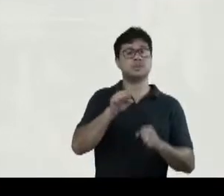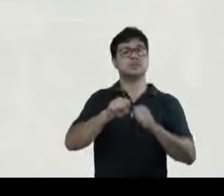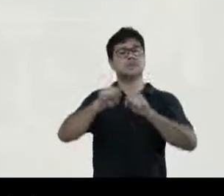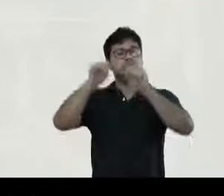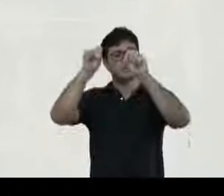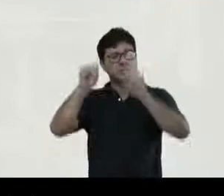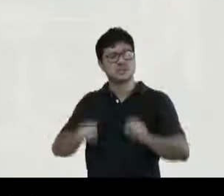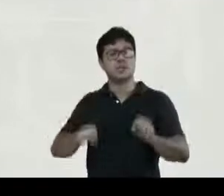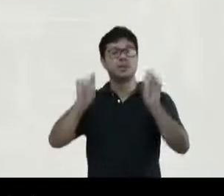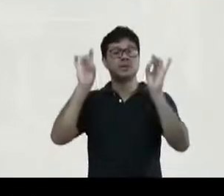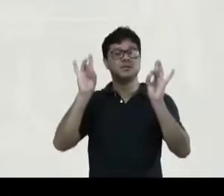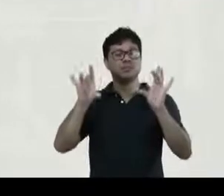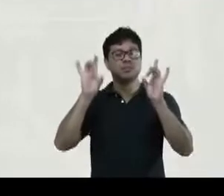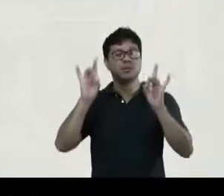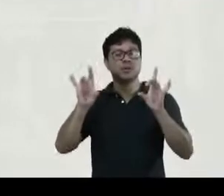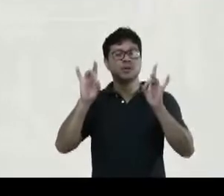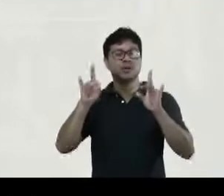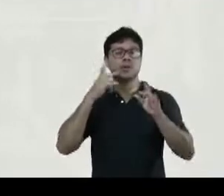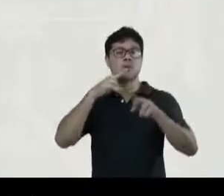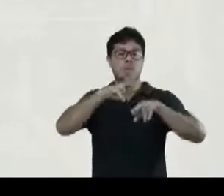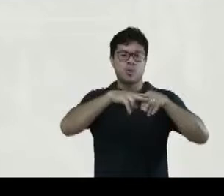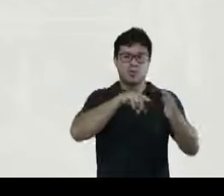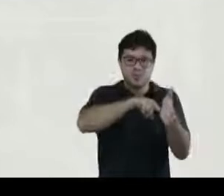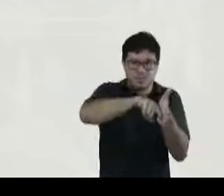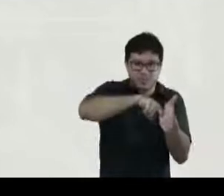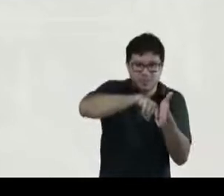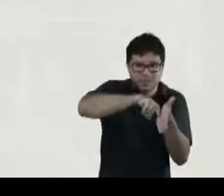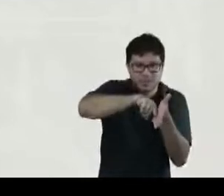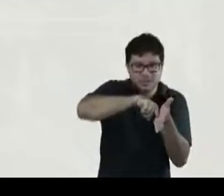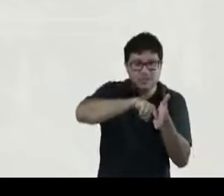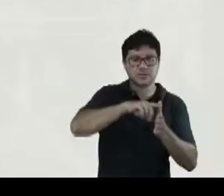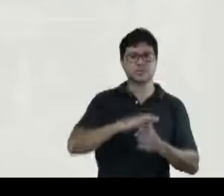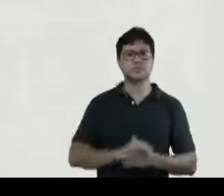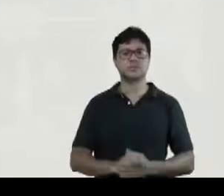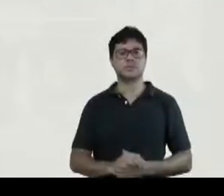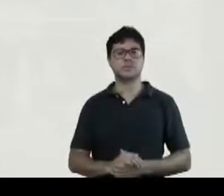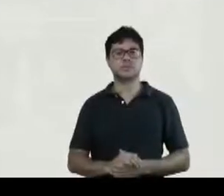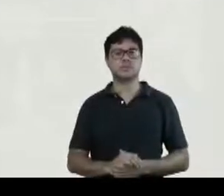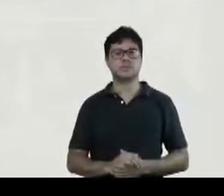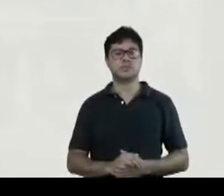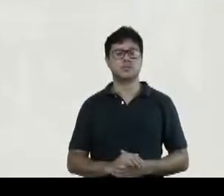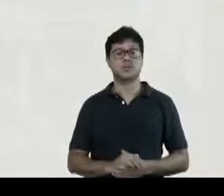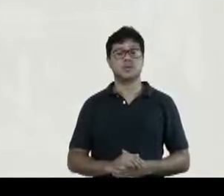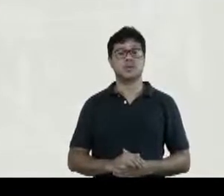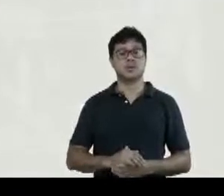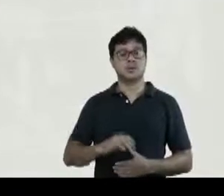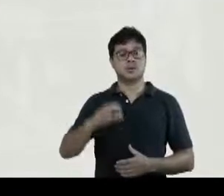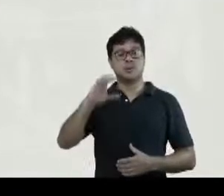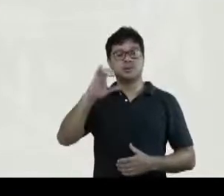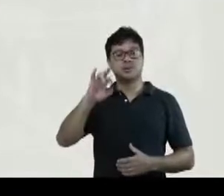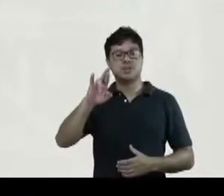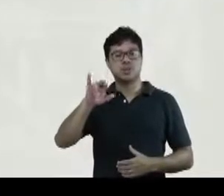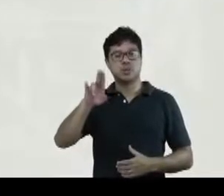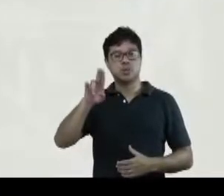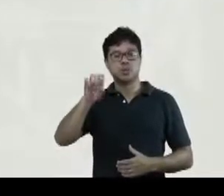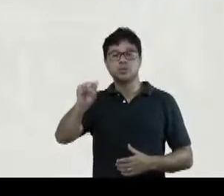die Interaktion von Informationen nicht nur auf der Metadatenebene, sondern auch auf